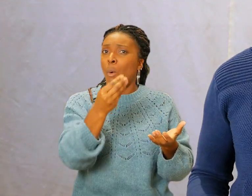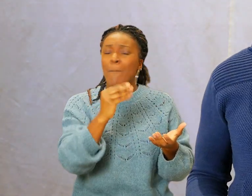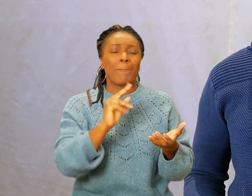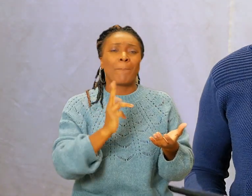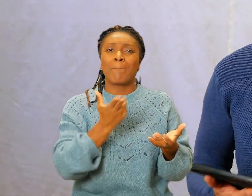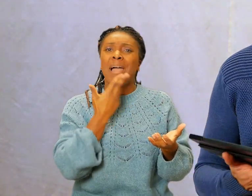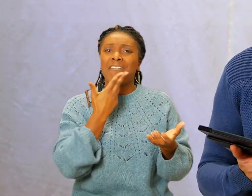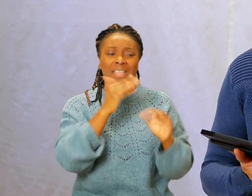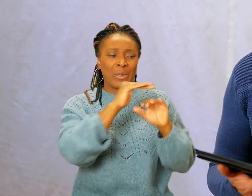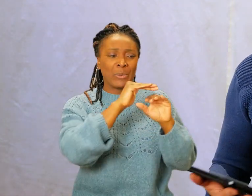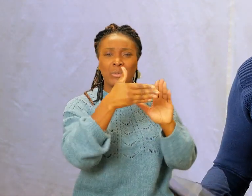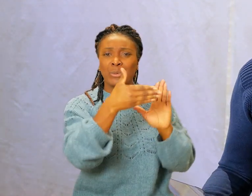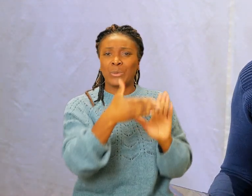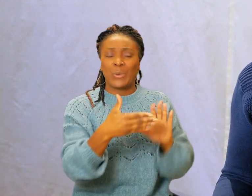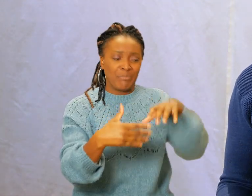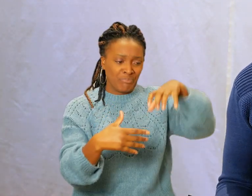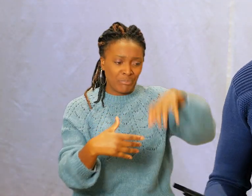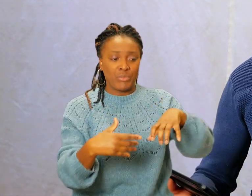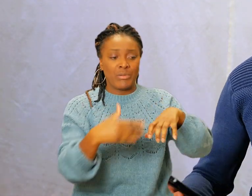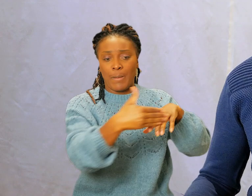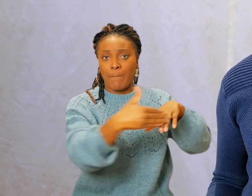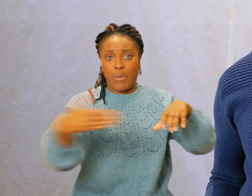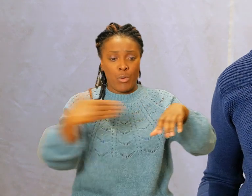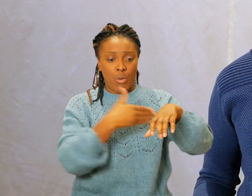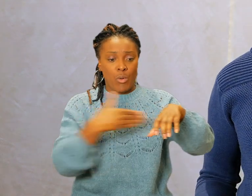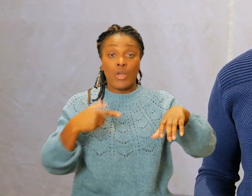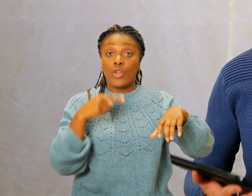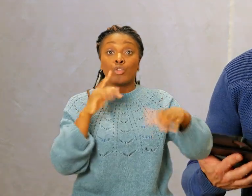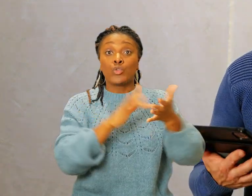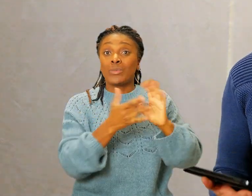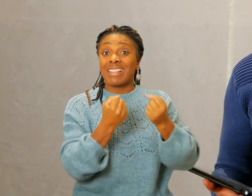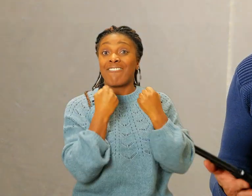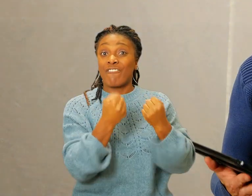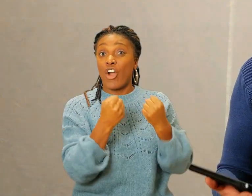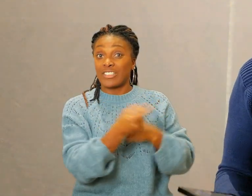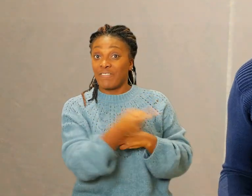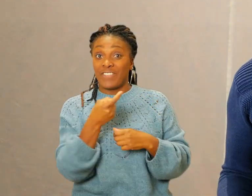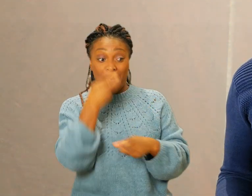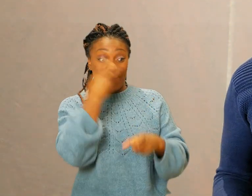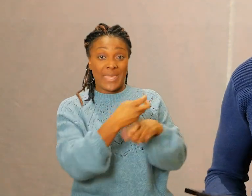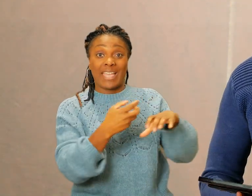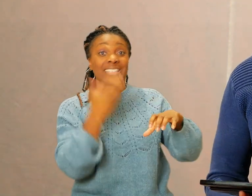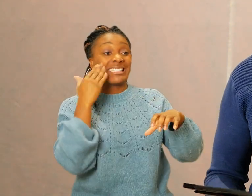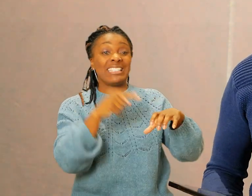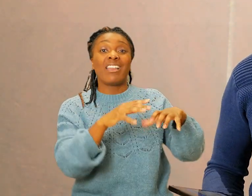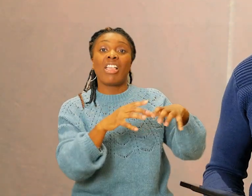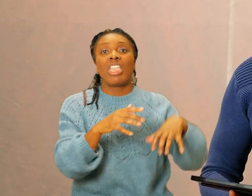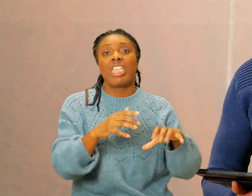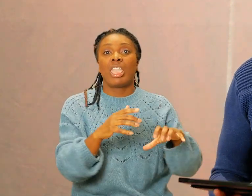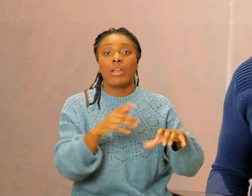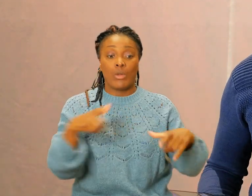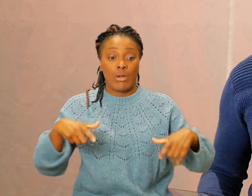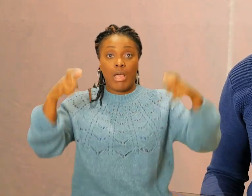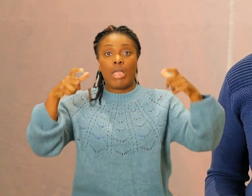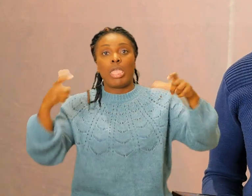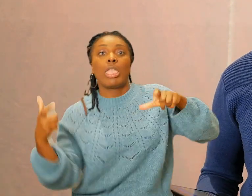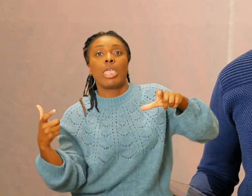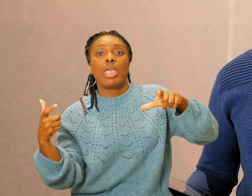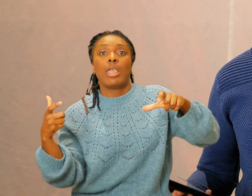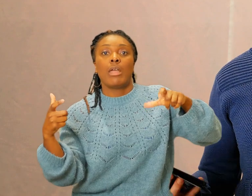bien taillée et elle donnait toute la direction et la force au bâtiment. Si cette pierre était défaillante, tout le bâtiment pouvait être